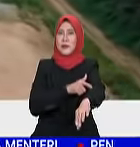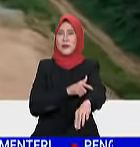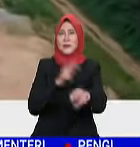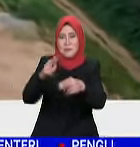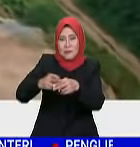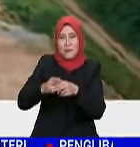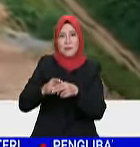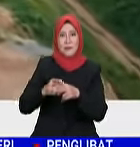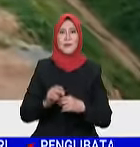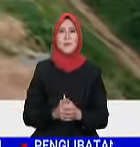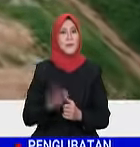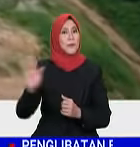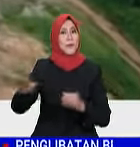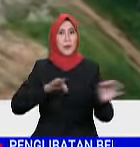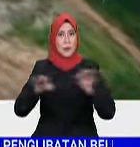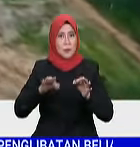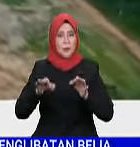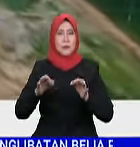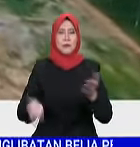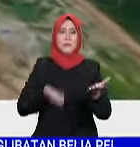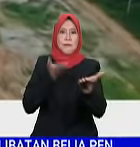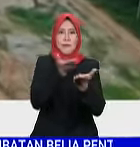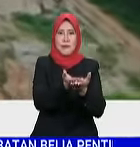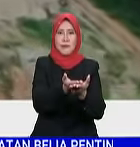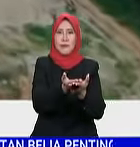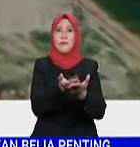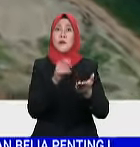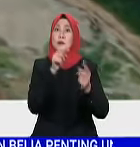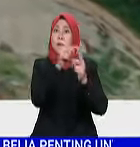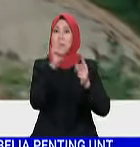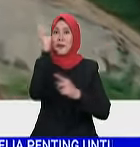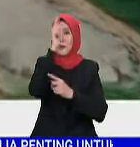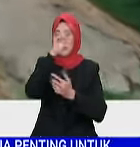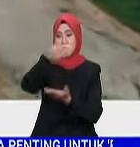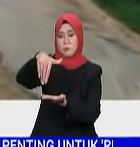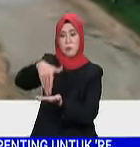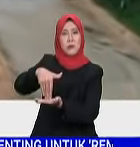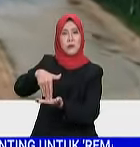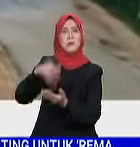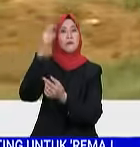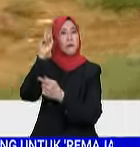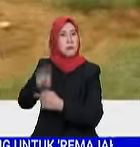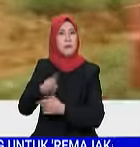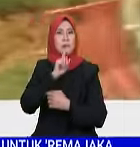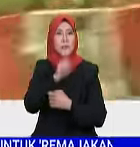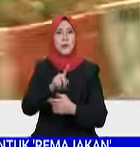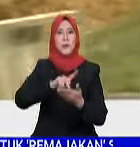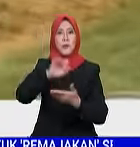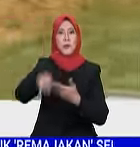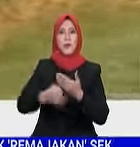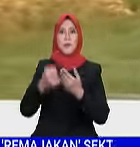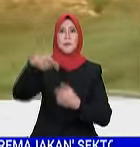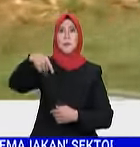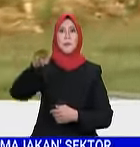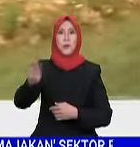lebih pendek. Jelas beliau pihaknya telah mengemukakan perkara itu kepada kerajaan pusat bagi memastikan projek lebuh raya